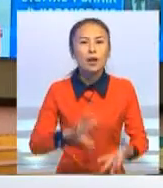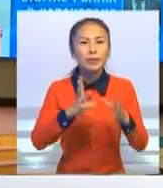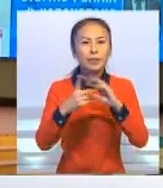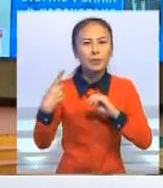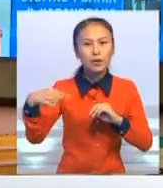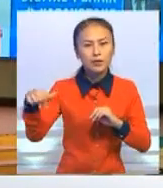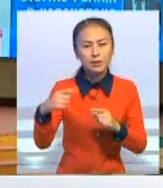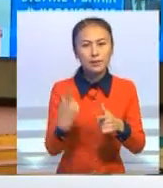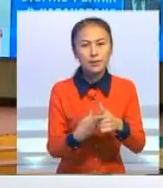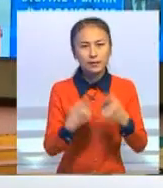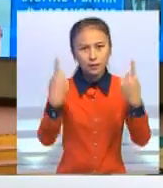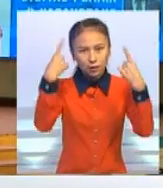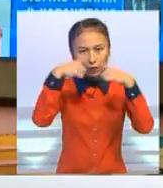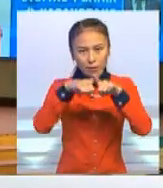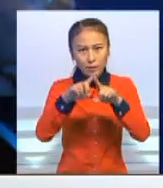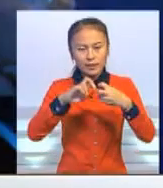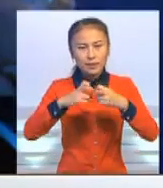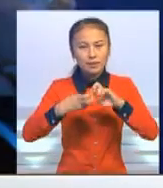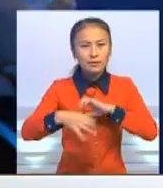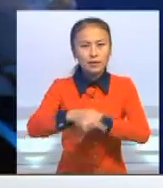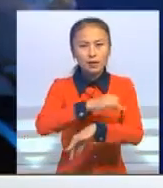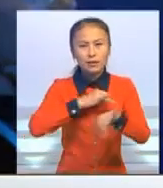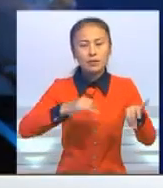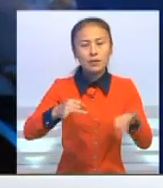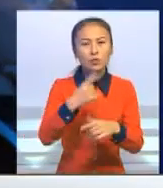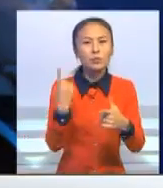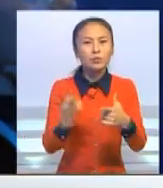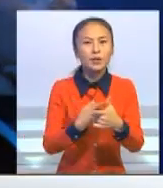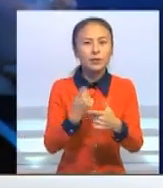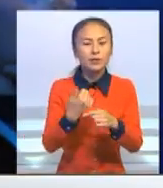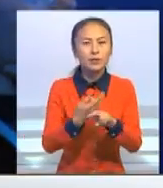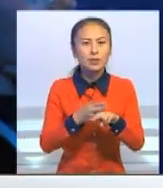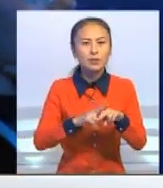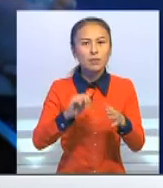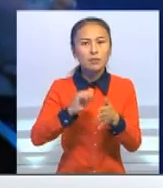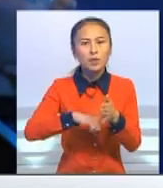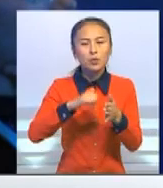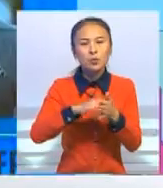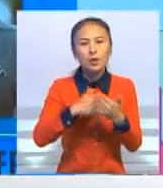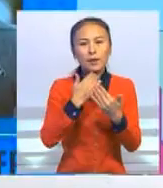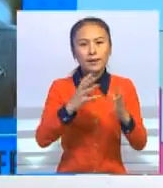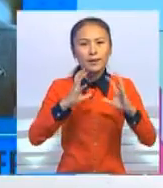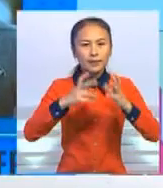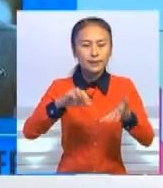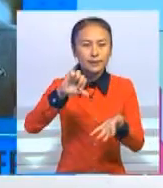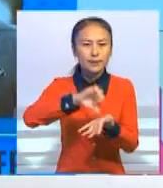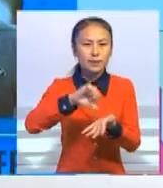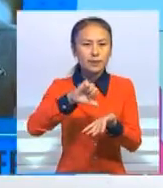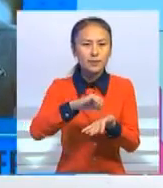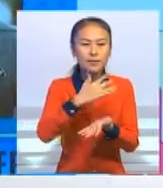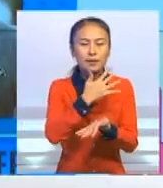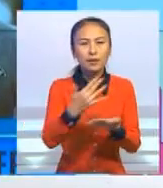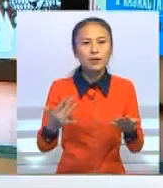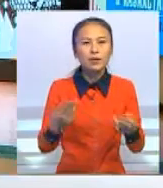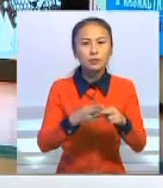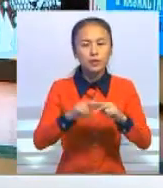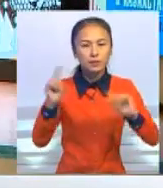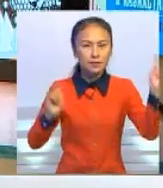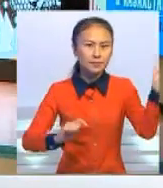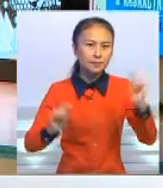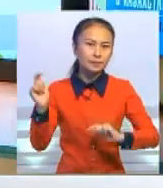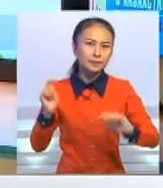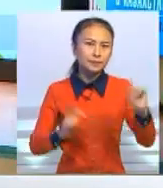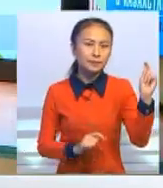Жалпы апталық барысында сандық технологиялар мәселесінің талқыға салынуы бекер емес. Себебі ауқымды шараға халықаралық деңгейдегі сарапшылар мен